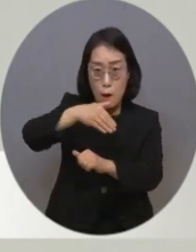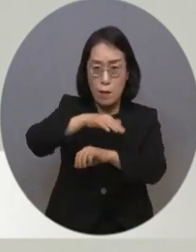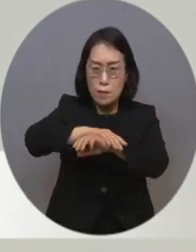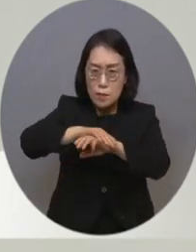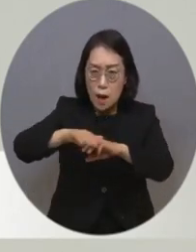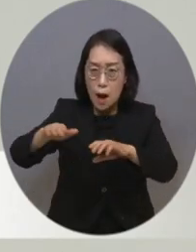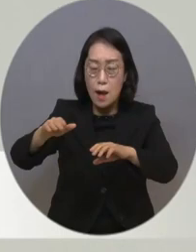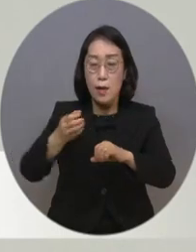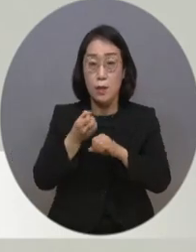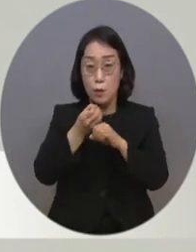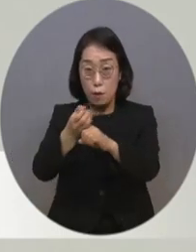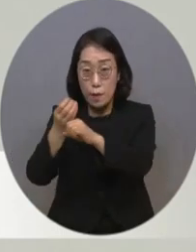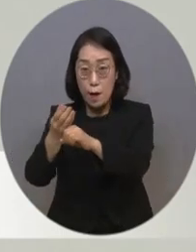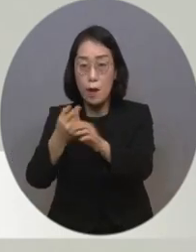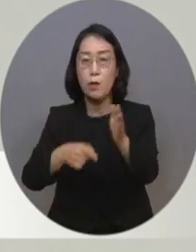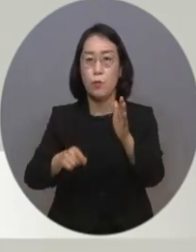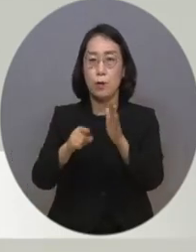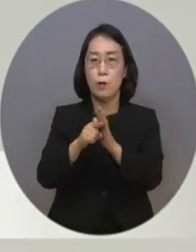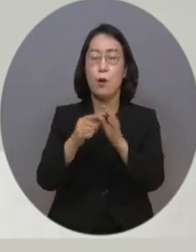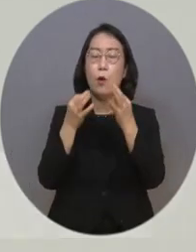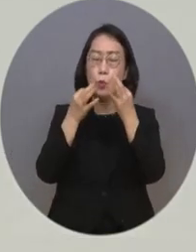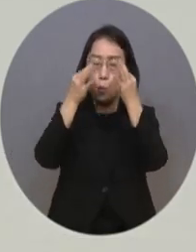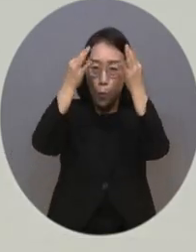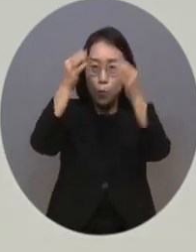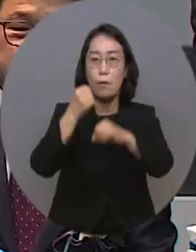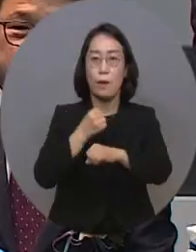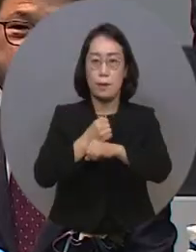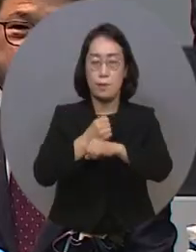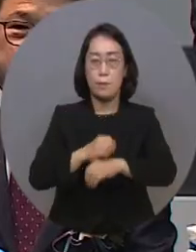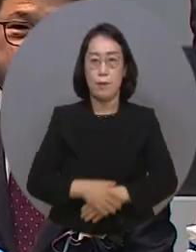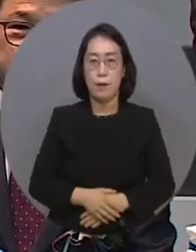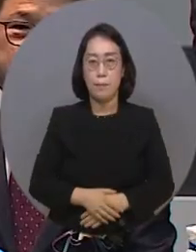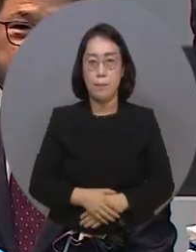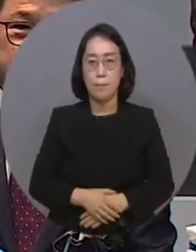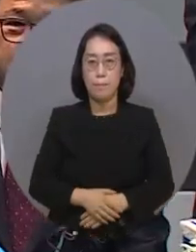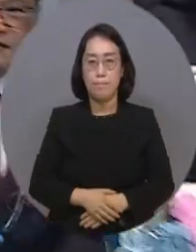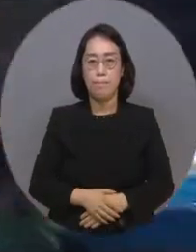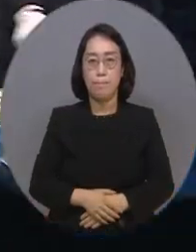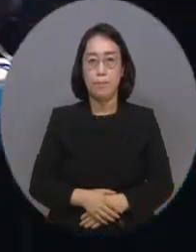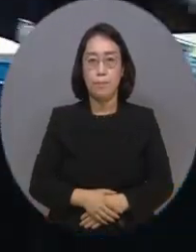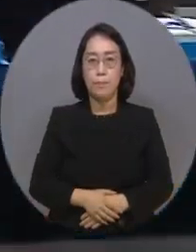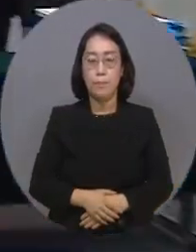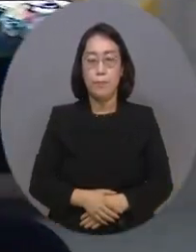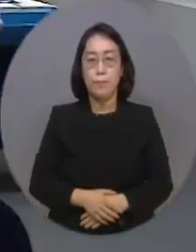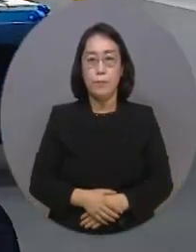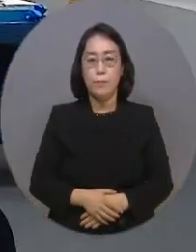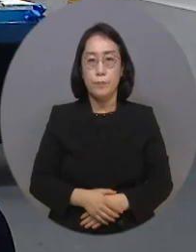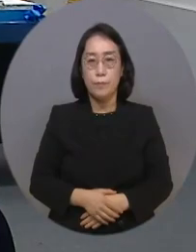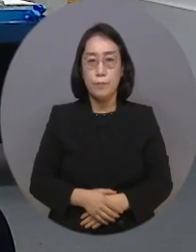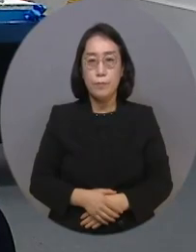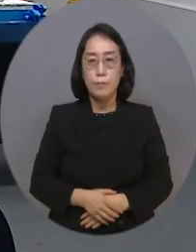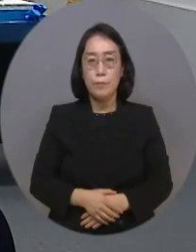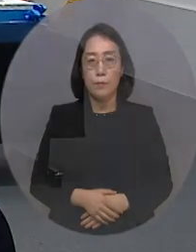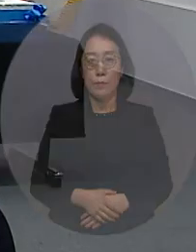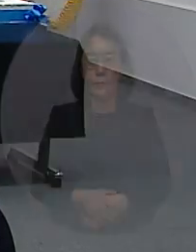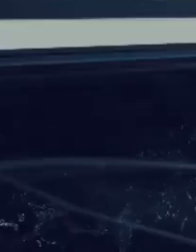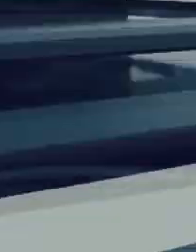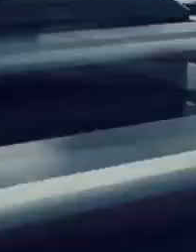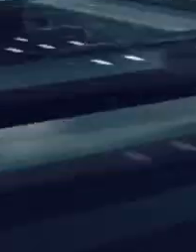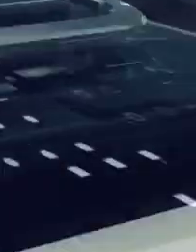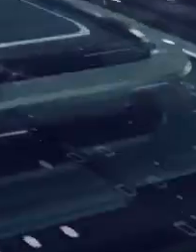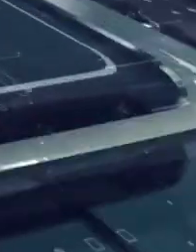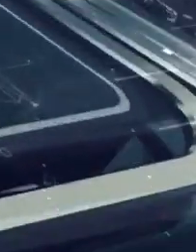정부에 전달되도록 최선을 다하겠습니다. 복지TV 뉴스 박순용입니다.